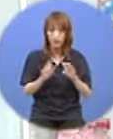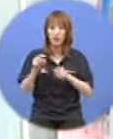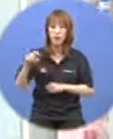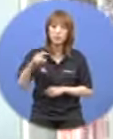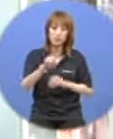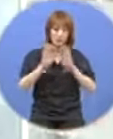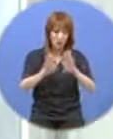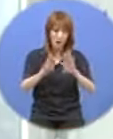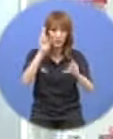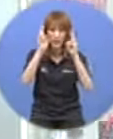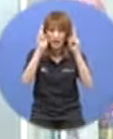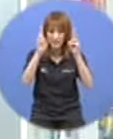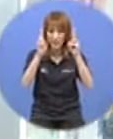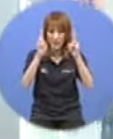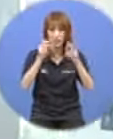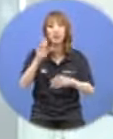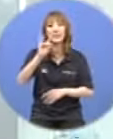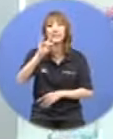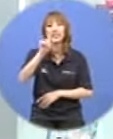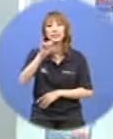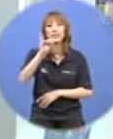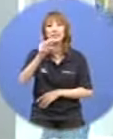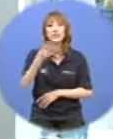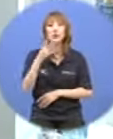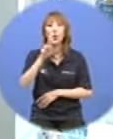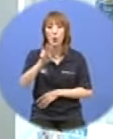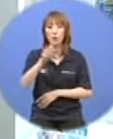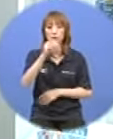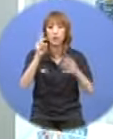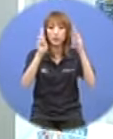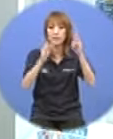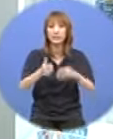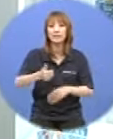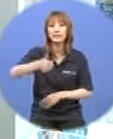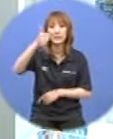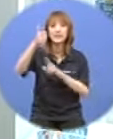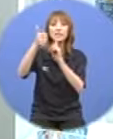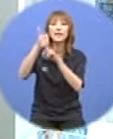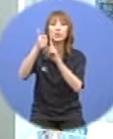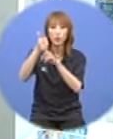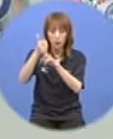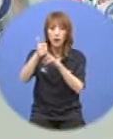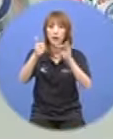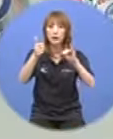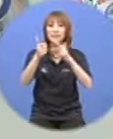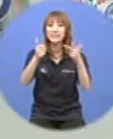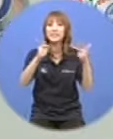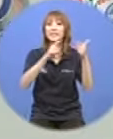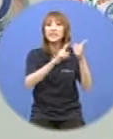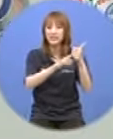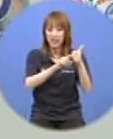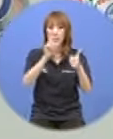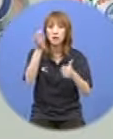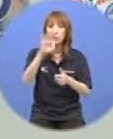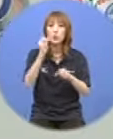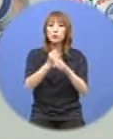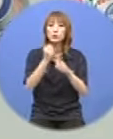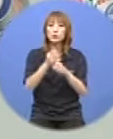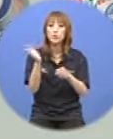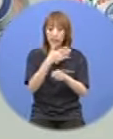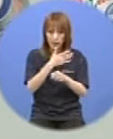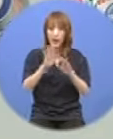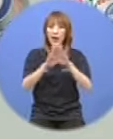虫菊株式会社菌長の上山直秀代表取締役社長と仁坂知事がものづくりから始まる